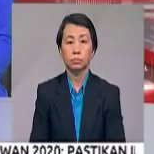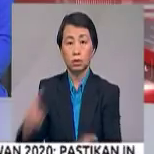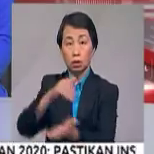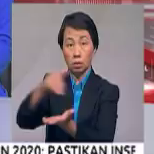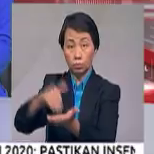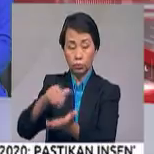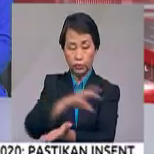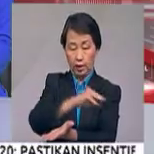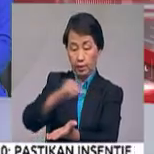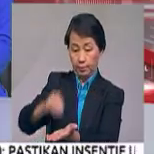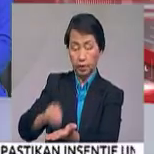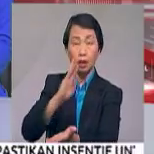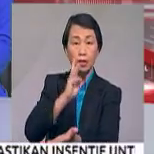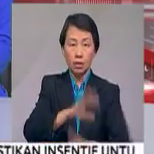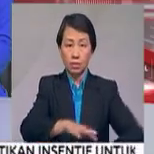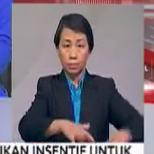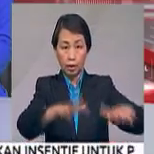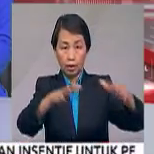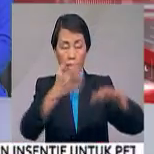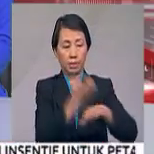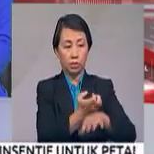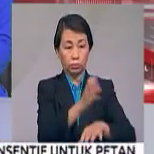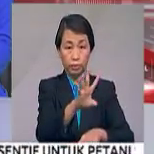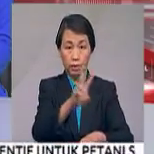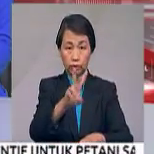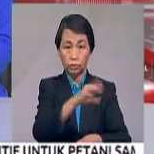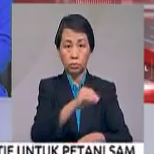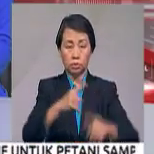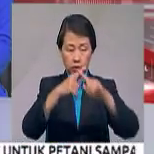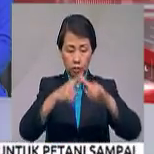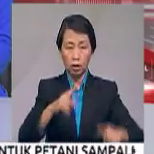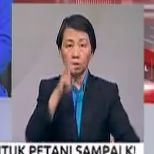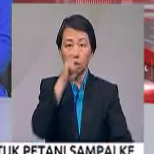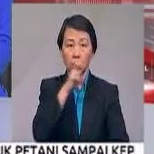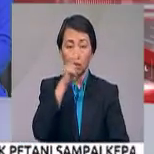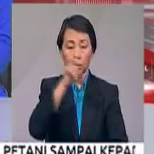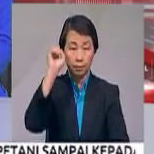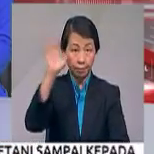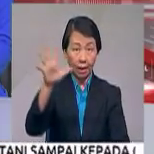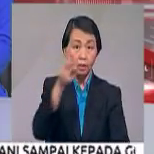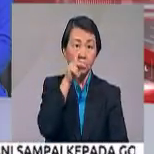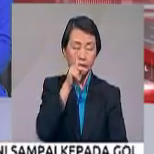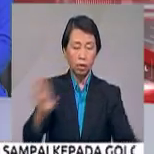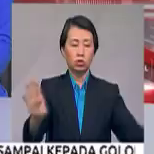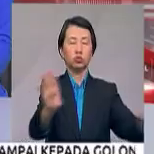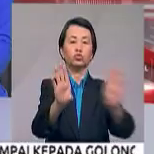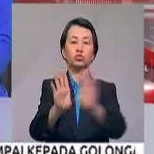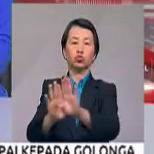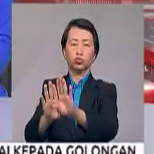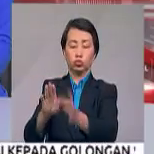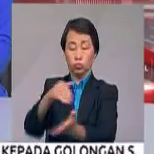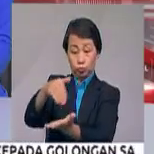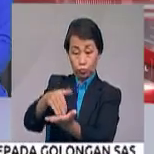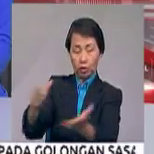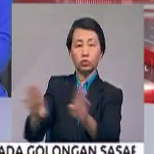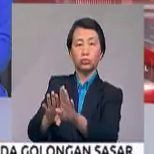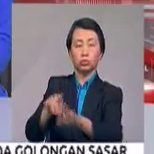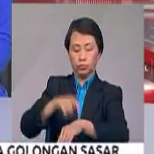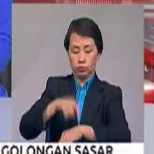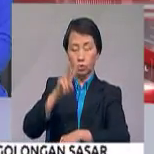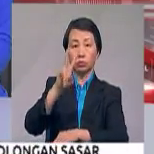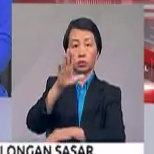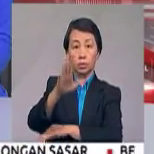Pusat pemindahan banjir di Kompleks Sukan Batu 42 dan Dewan Tun Razak Baling Kedah ditutup sepenuhnya kira-kira pukul 2 petang